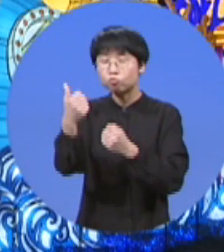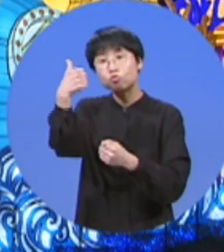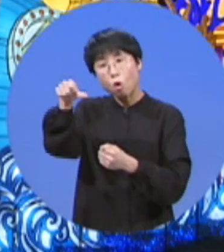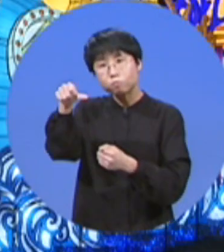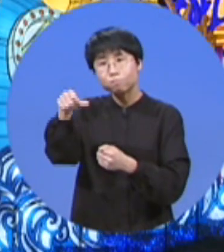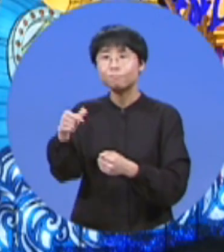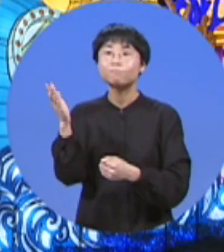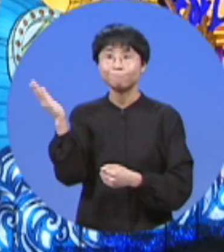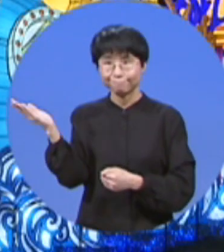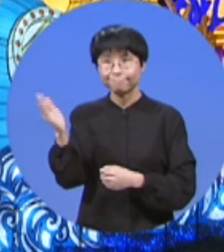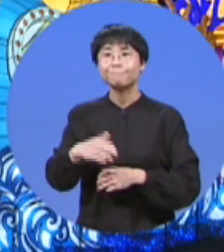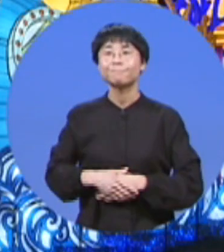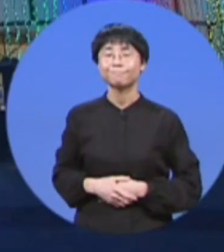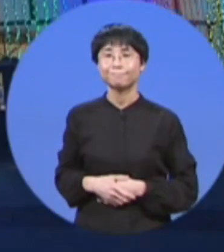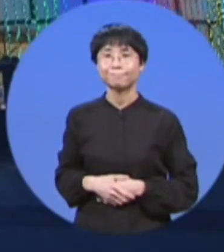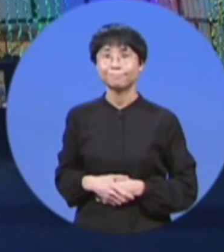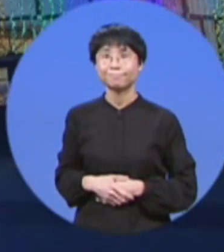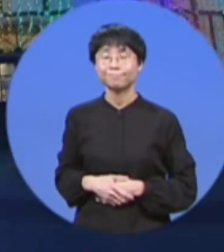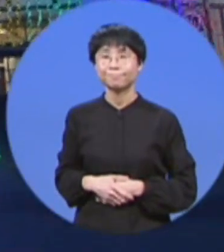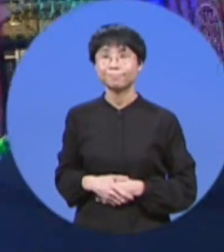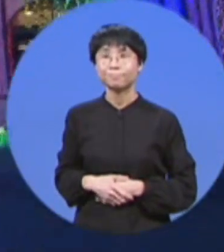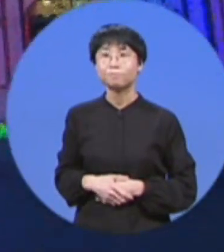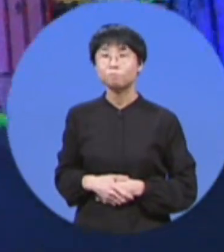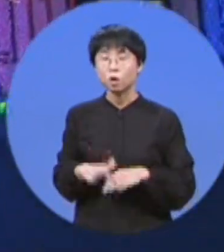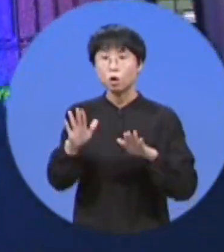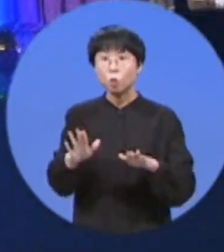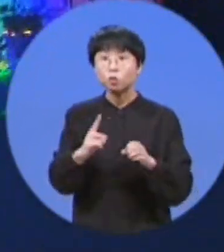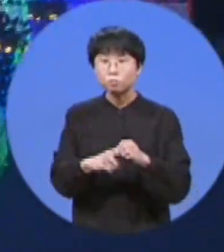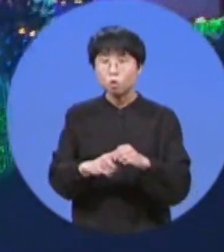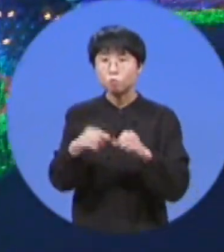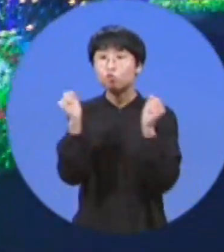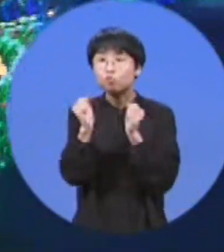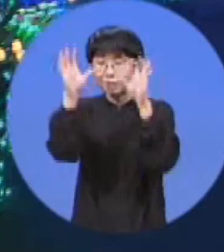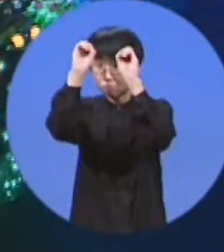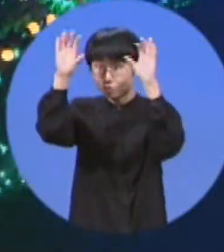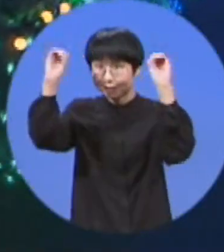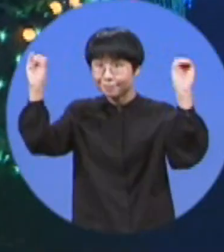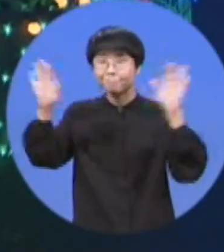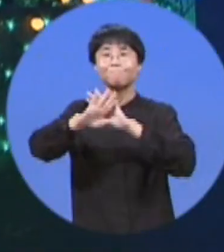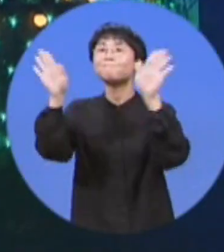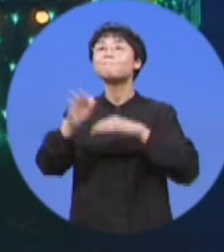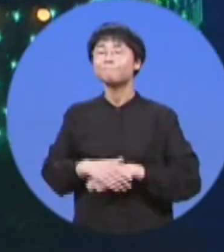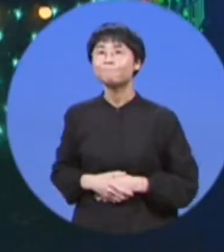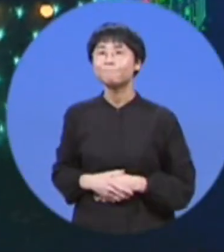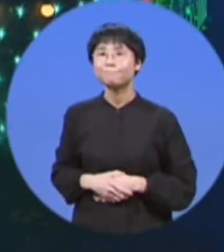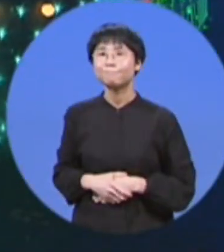分のところにあるこちらのテーマパークでは今年もウィンターイルミネーションが開催されています。